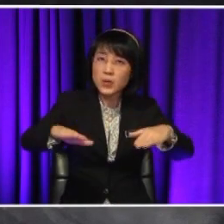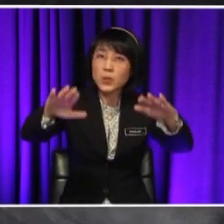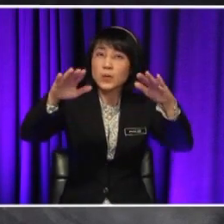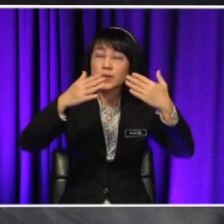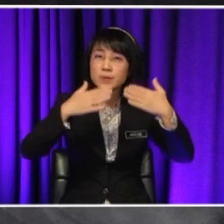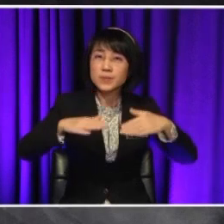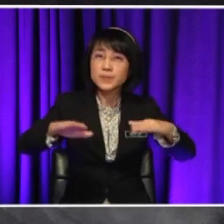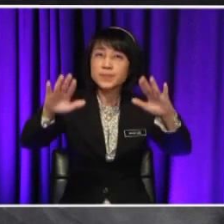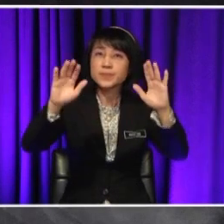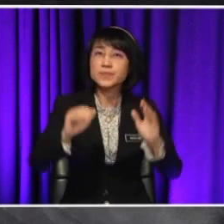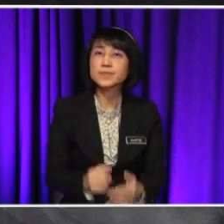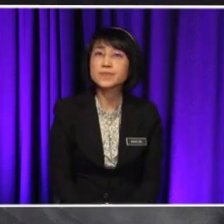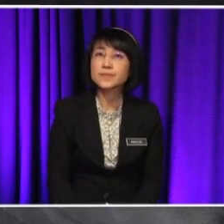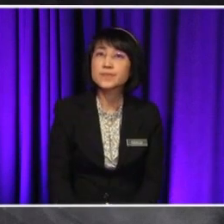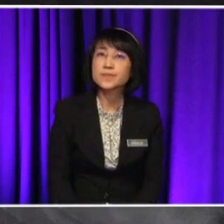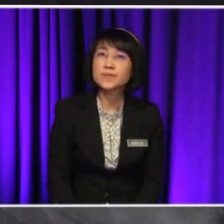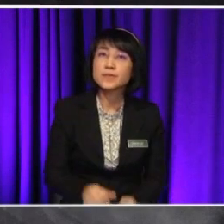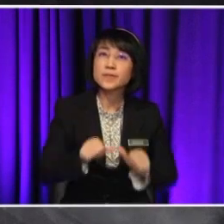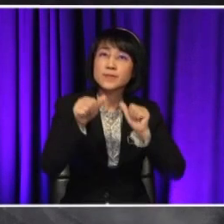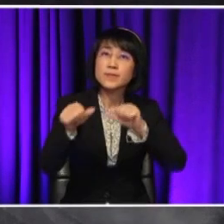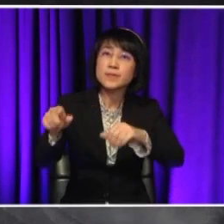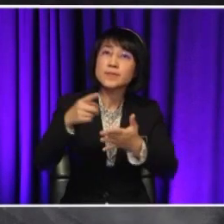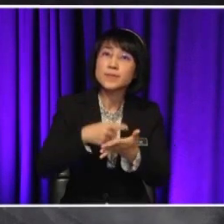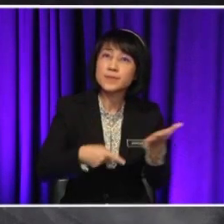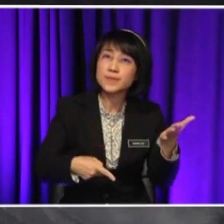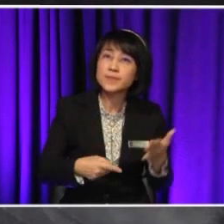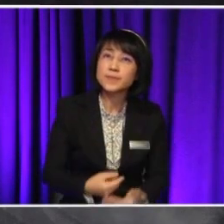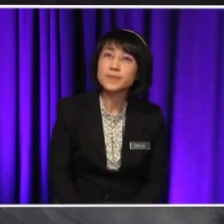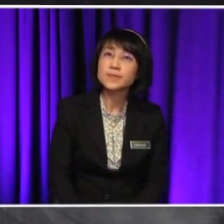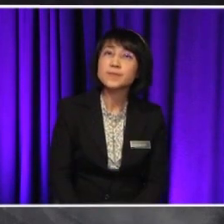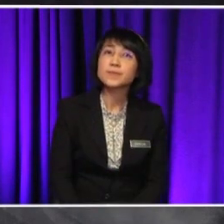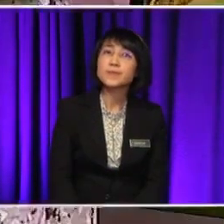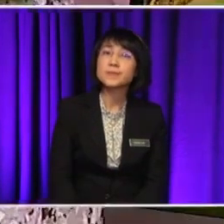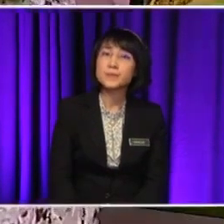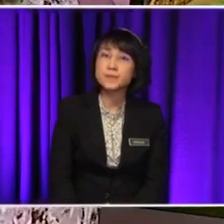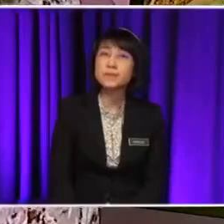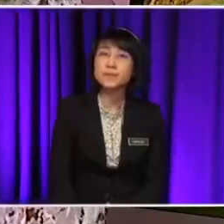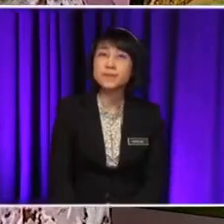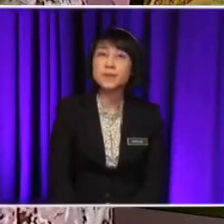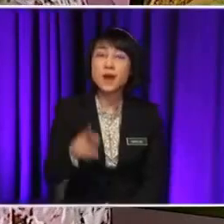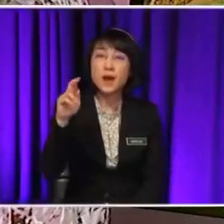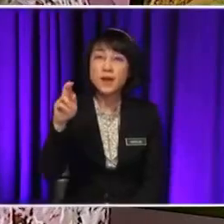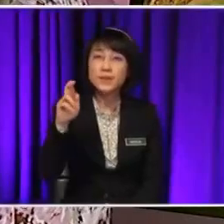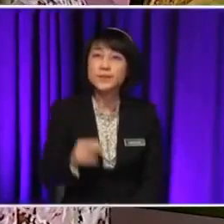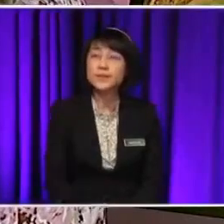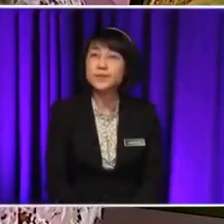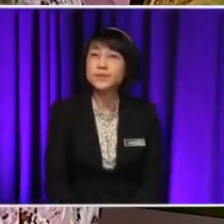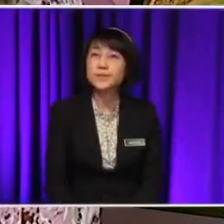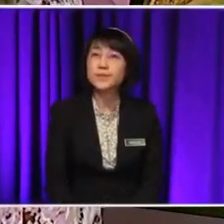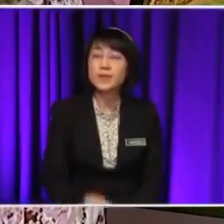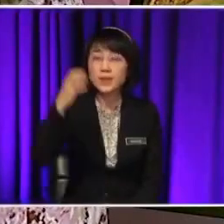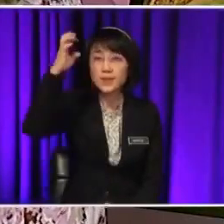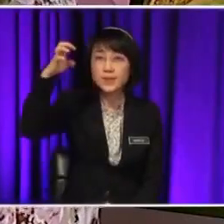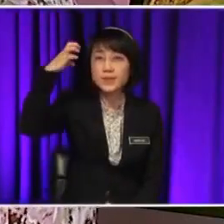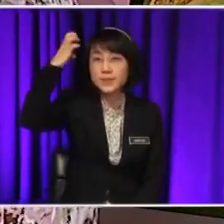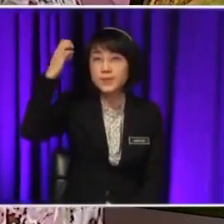Okey. Yang kedua, aliran apa sini? Aliran romantisma. Okey. Muncul di Eropah,